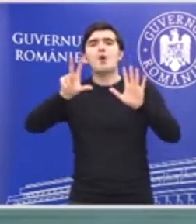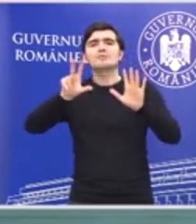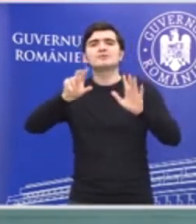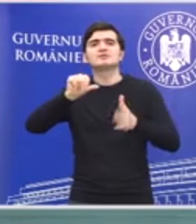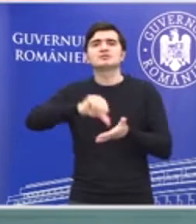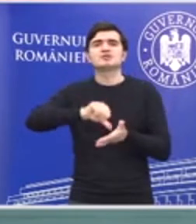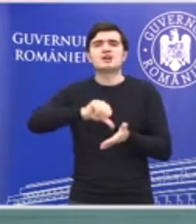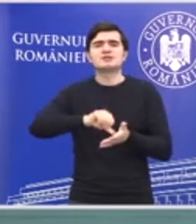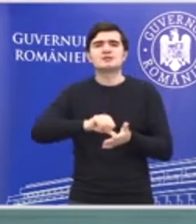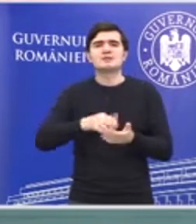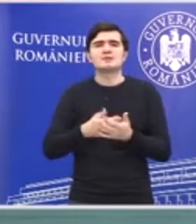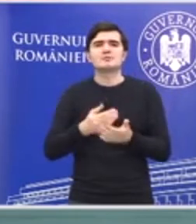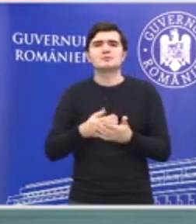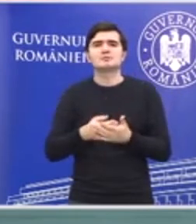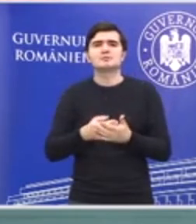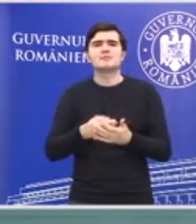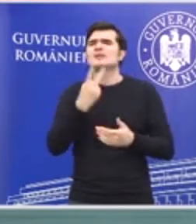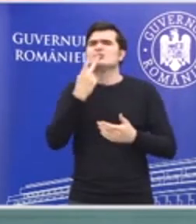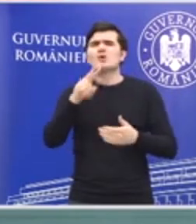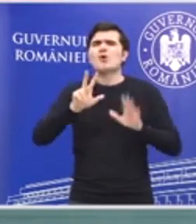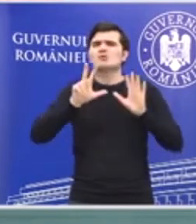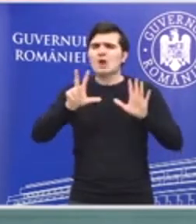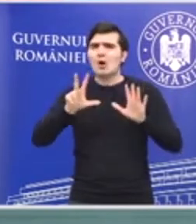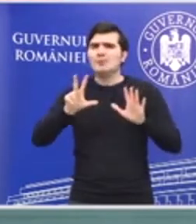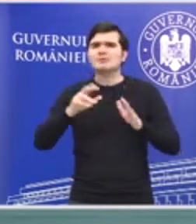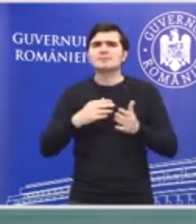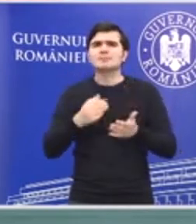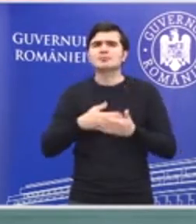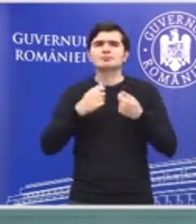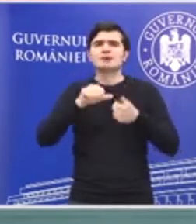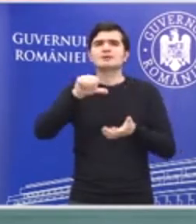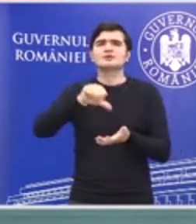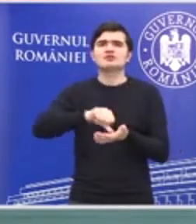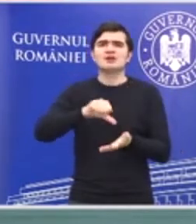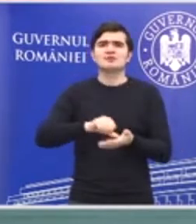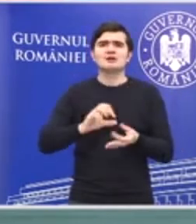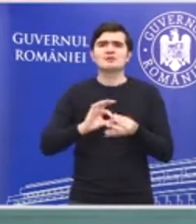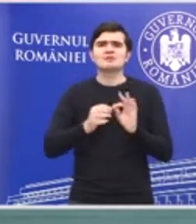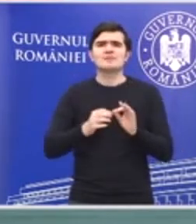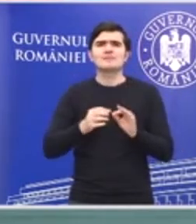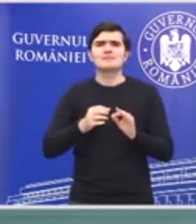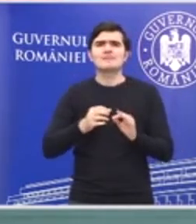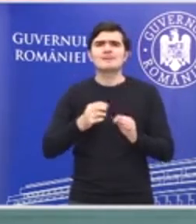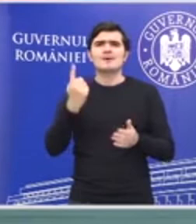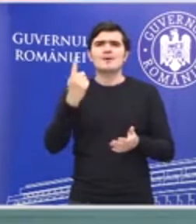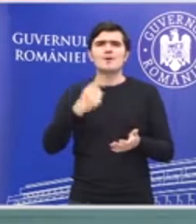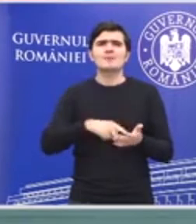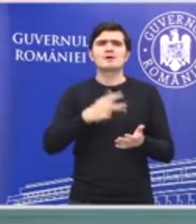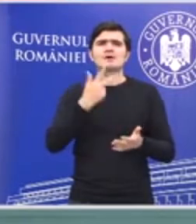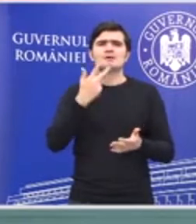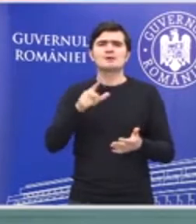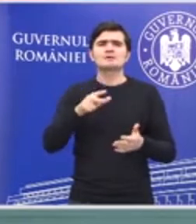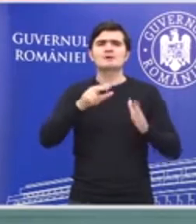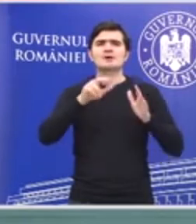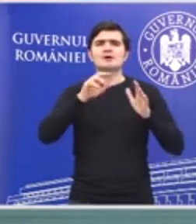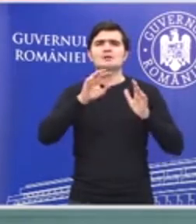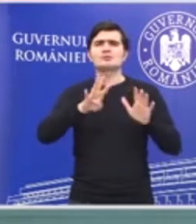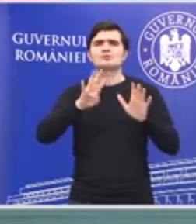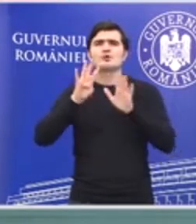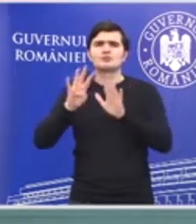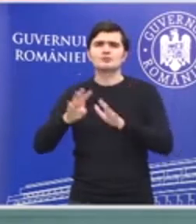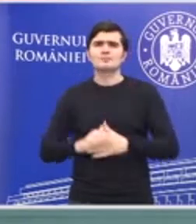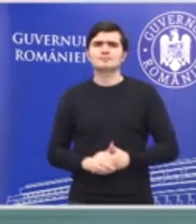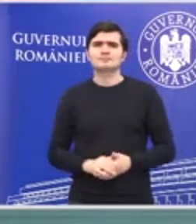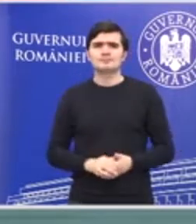toate cele trei tipuri de vaccinuri, cumulând aproximativ 1.399 de fluxuri. Din